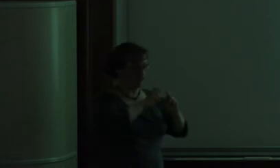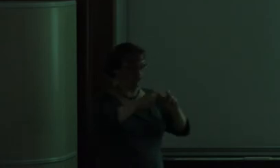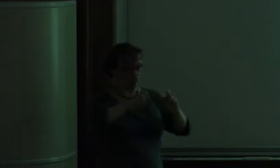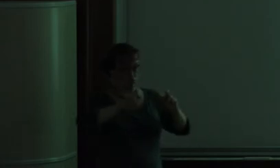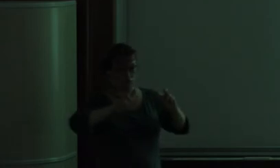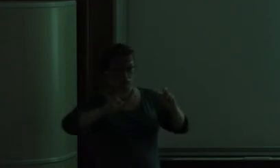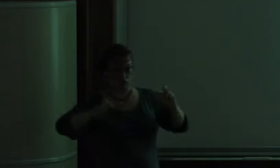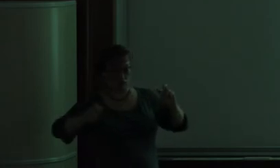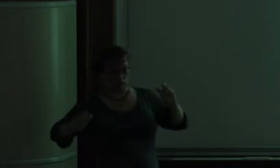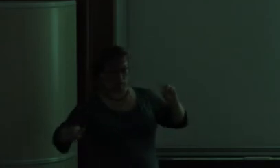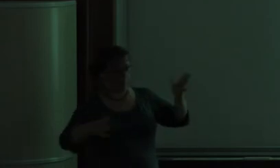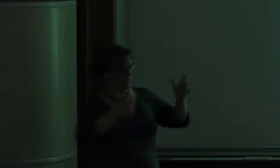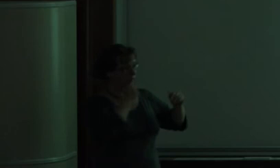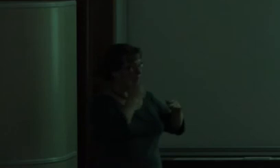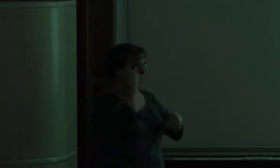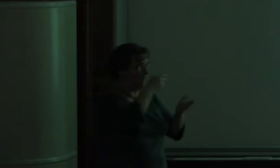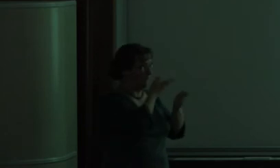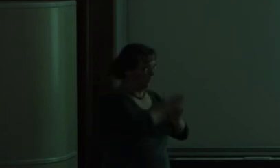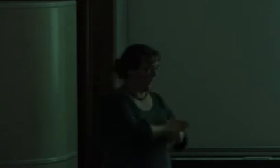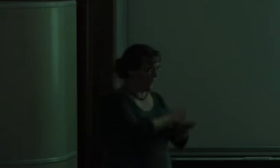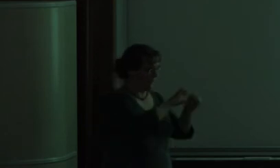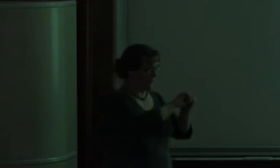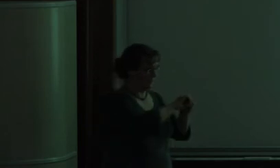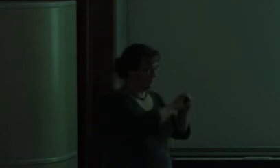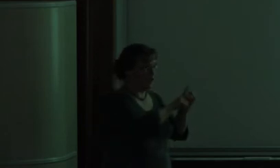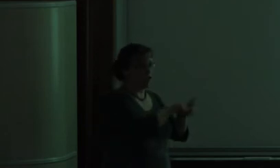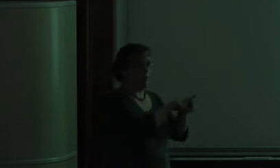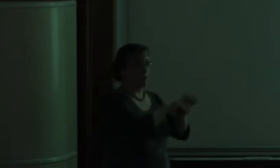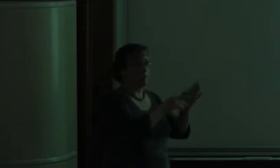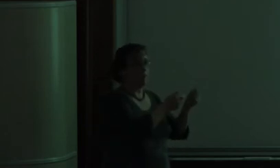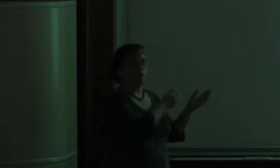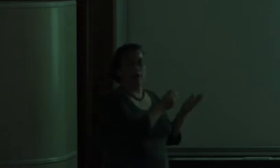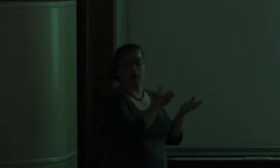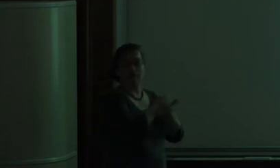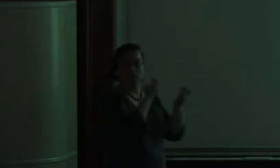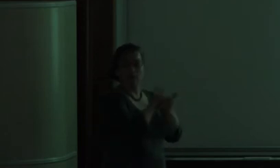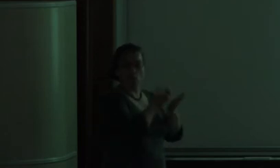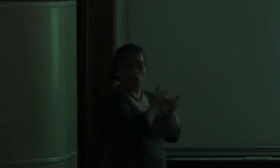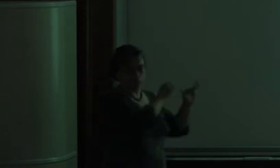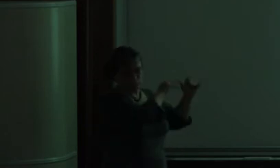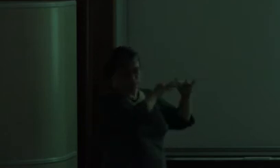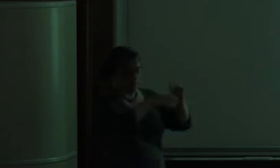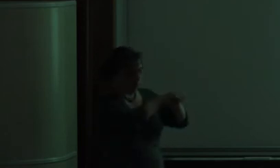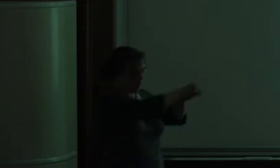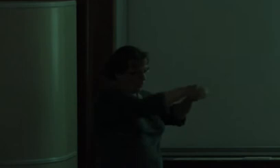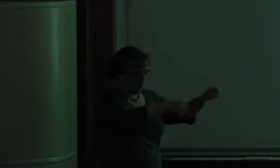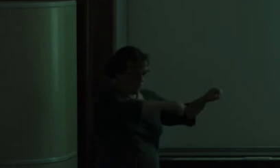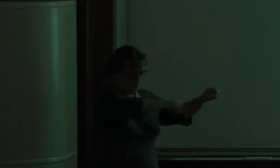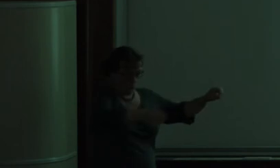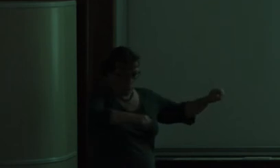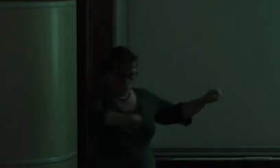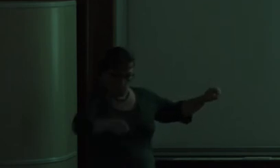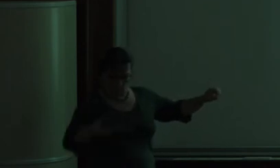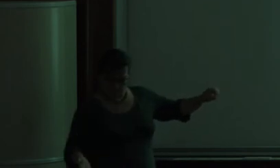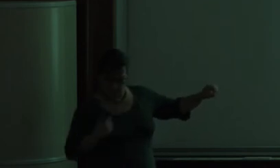j'ai connectés les uns après les autres font transiter un seul élément à travers tout le tuyau que j'ai mis en déclaratif derrière. Et ça